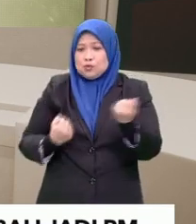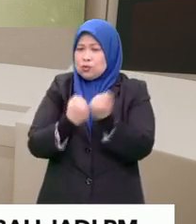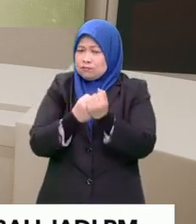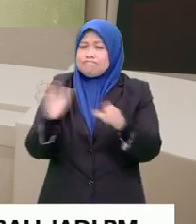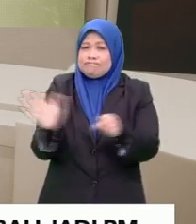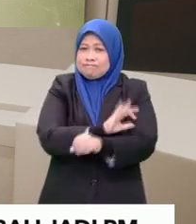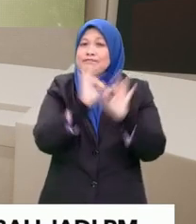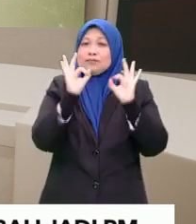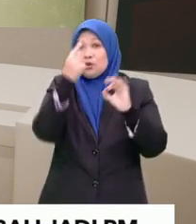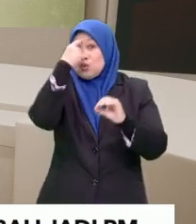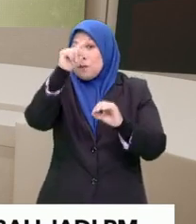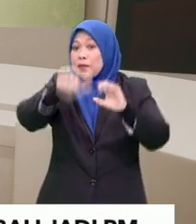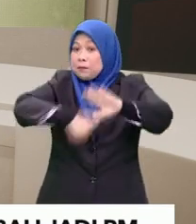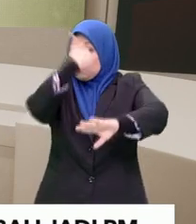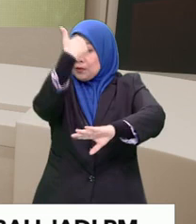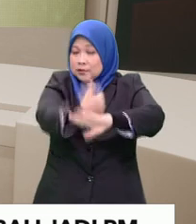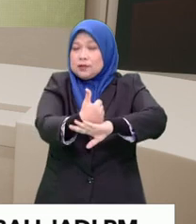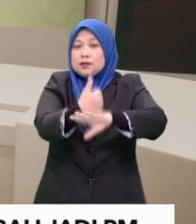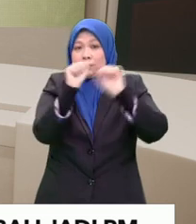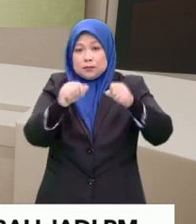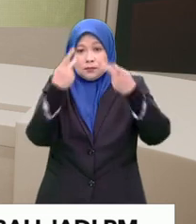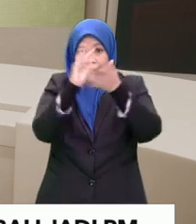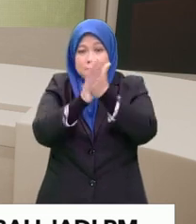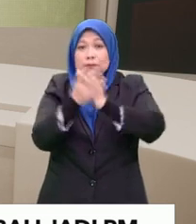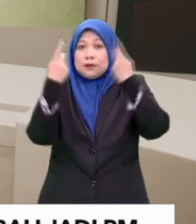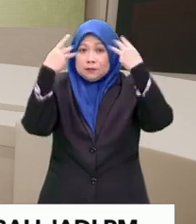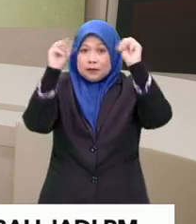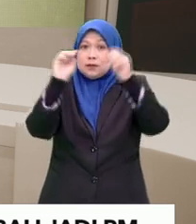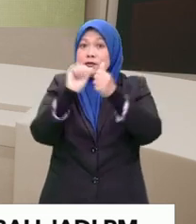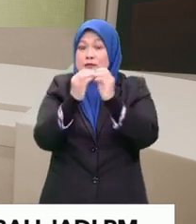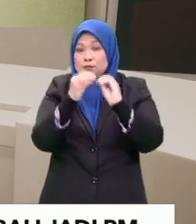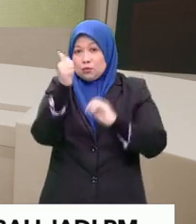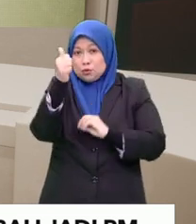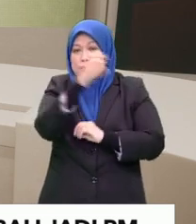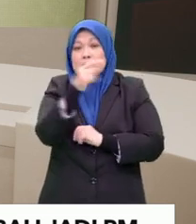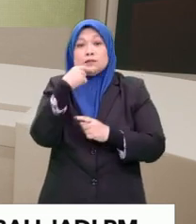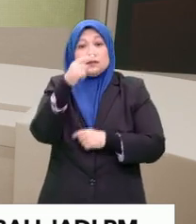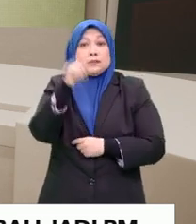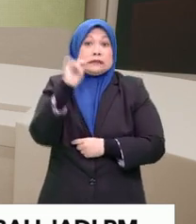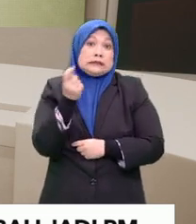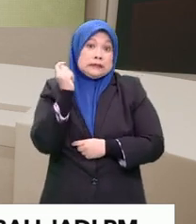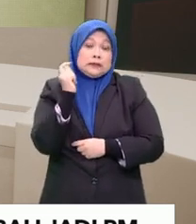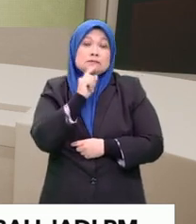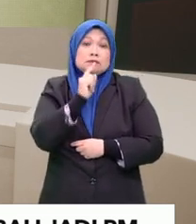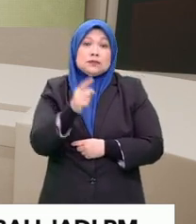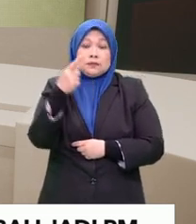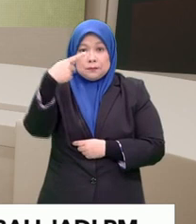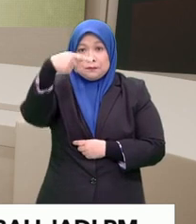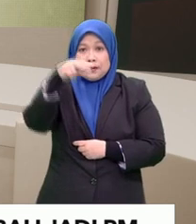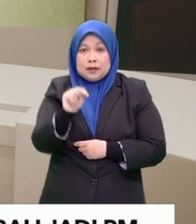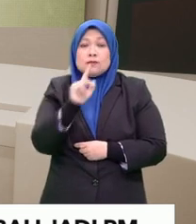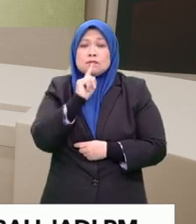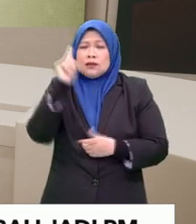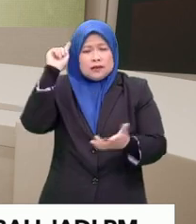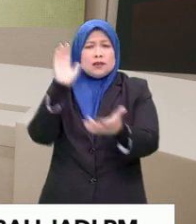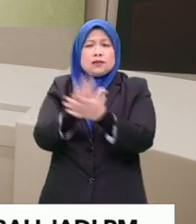mencukupi untuk membolehkan dirinya dilantik sebagai perdana menteri ke-10 dalam satu kenyataan serta tadi pengurus CPN itu